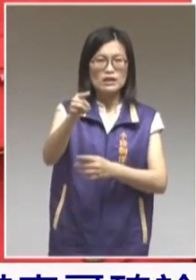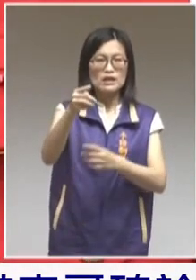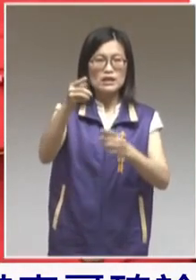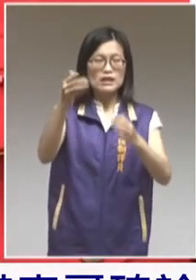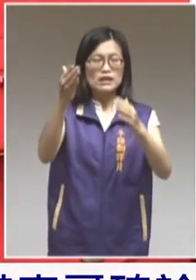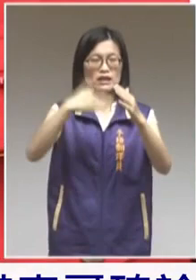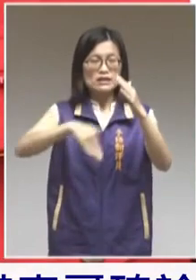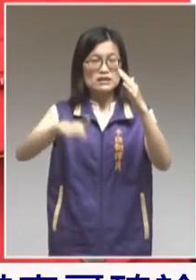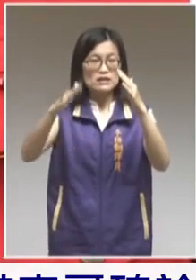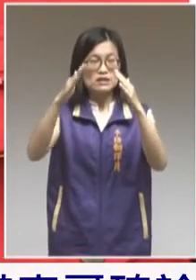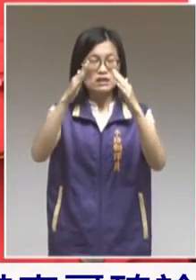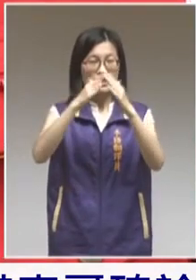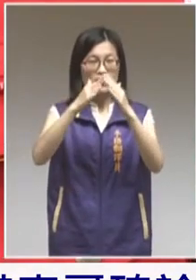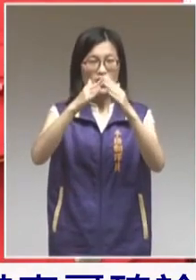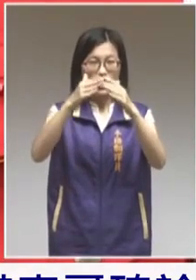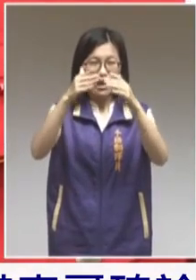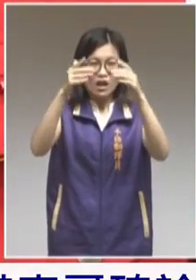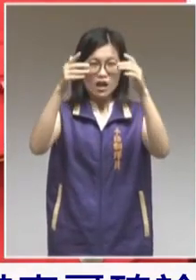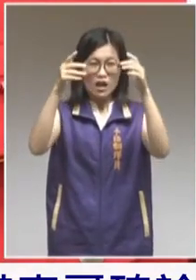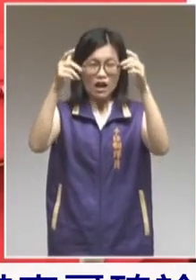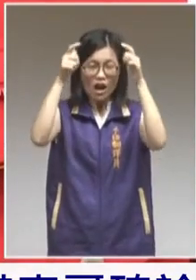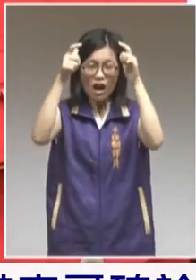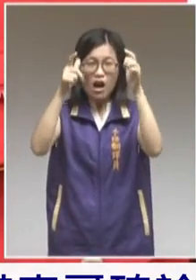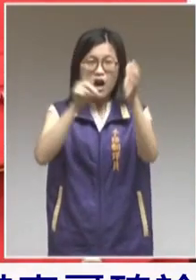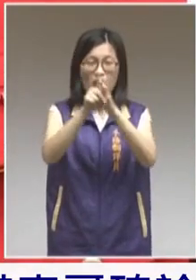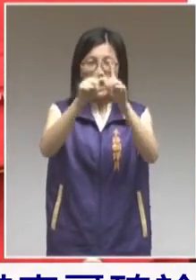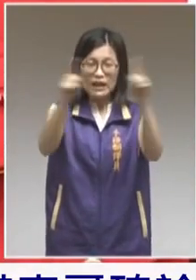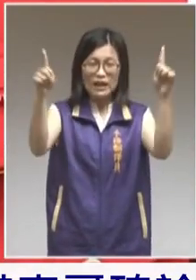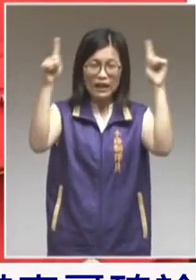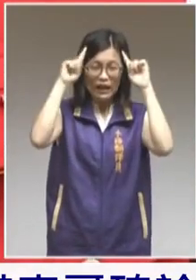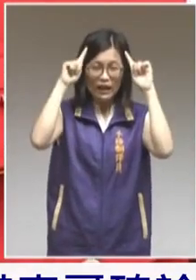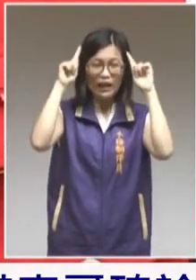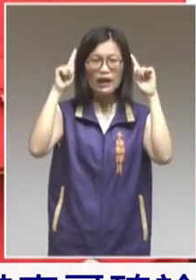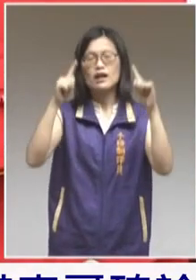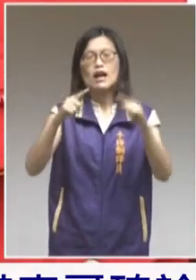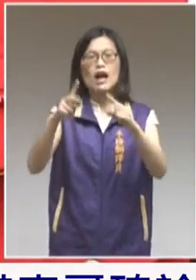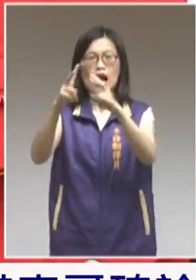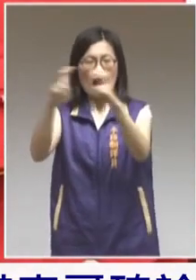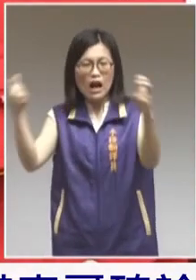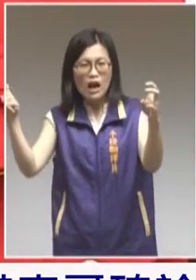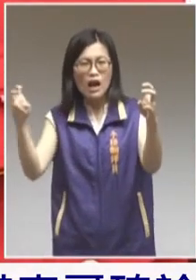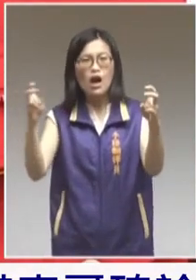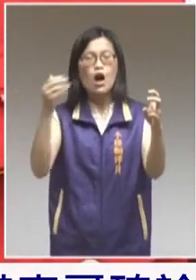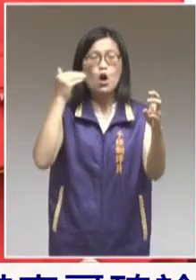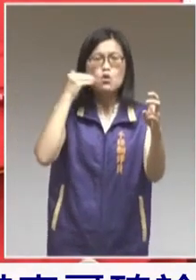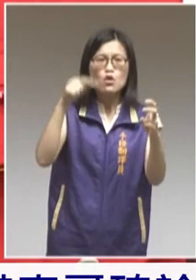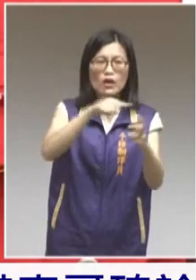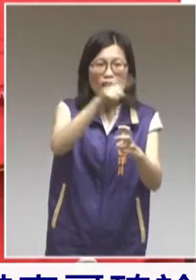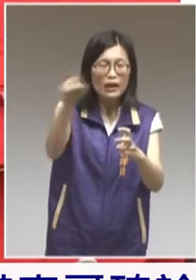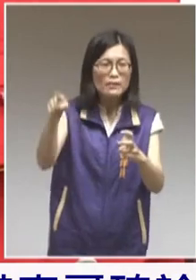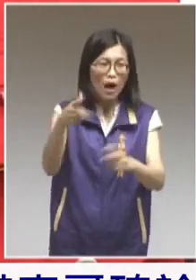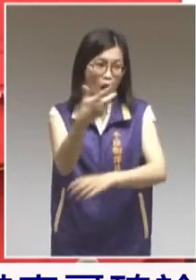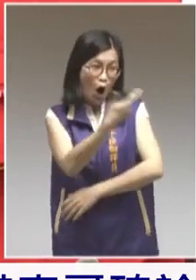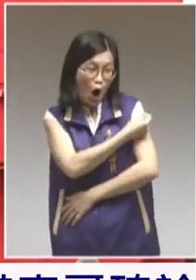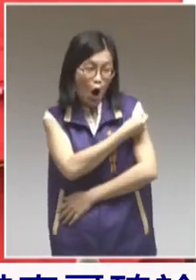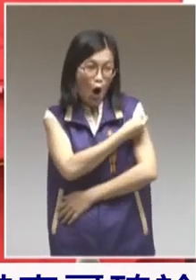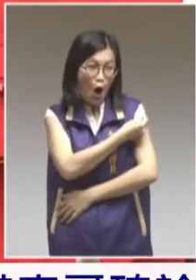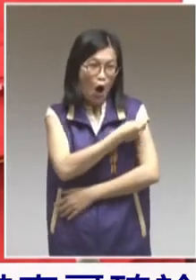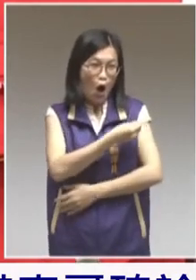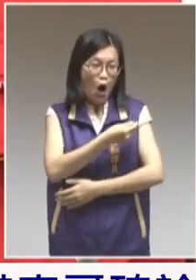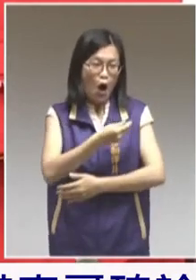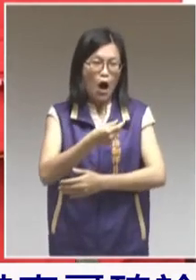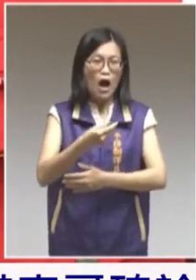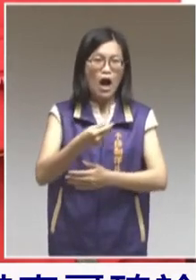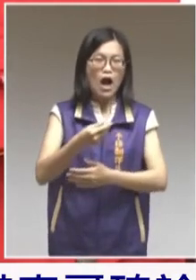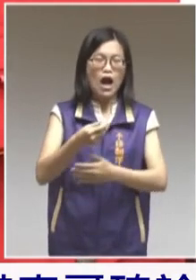咧高科大基丁校区加雕龙宫哦，那咱基丁的时段啦去现场住疫苗吼，会送咱